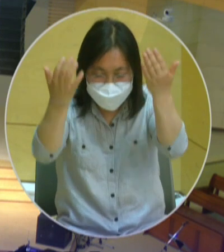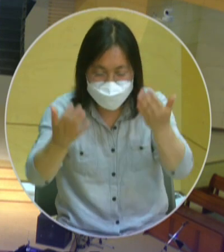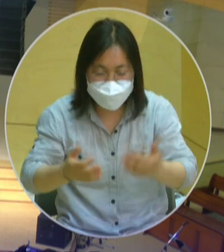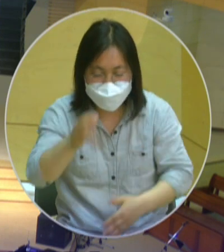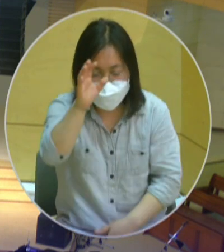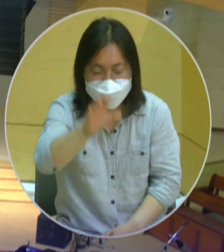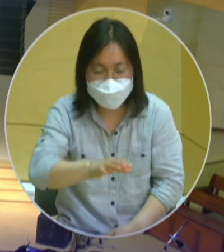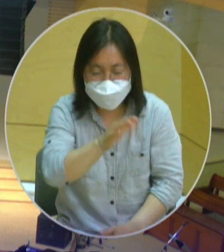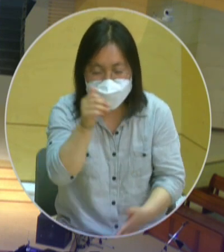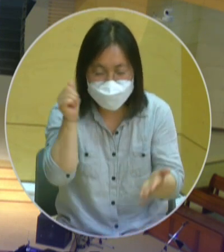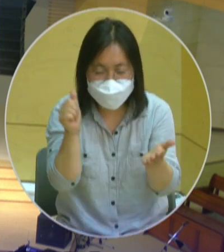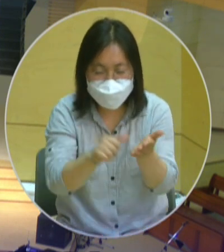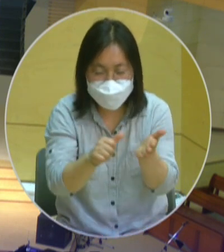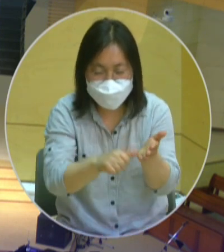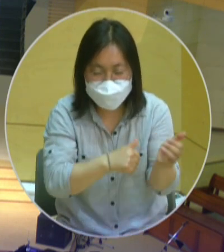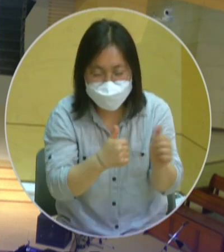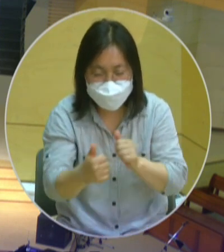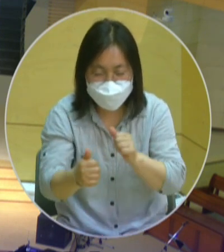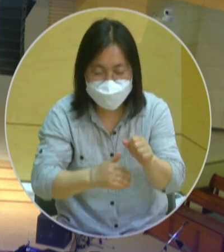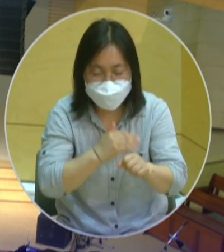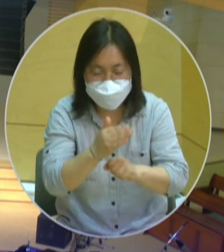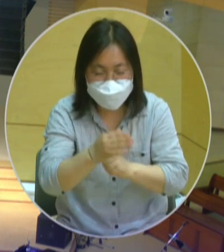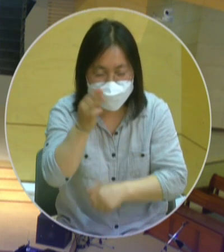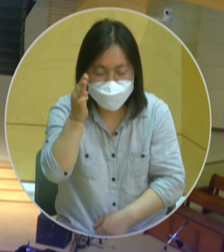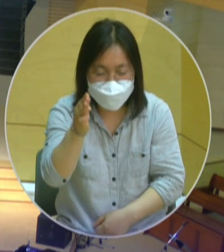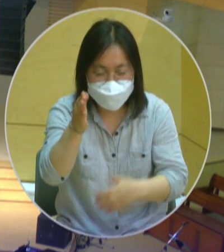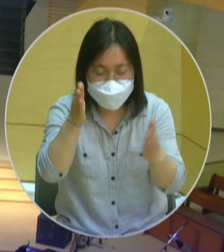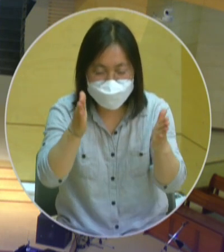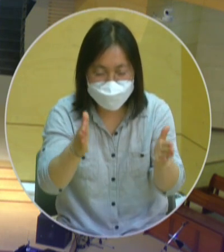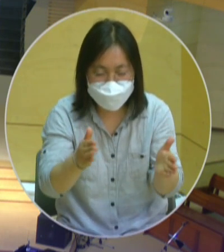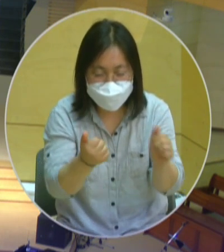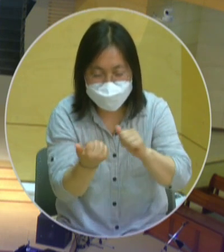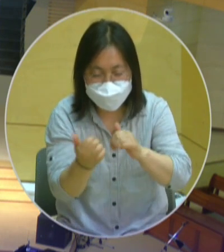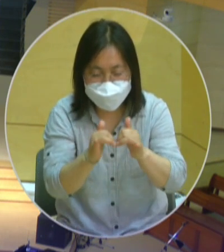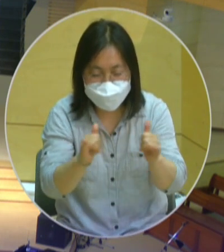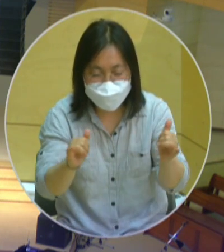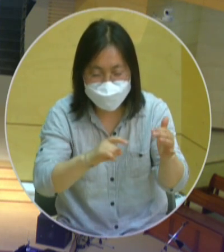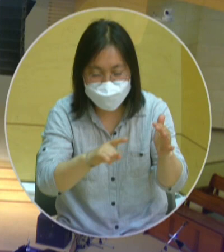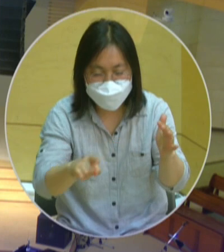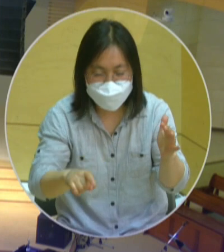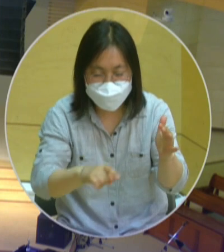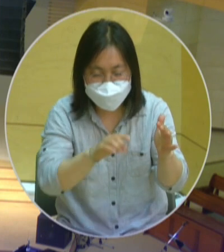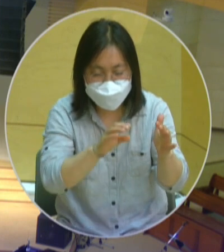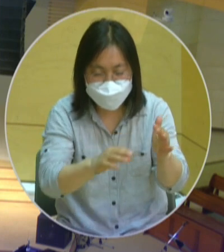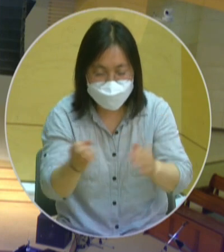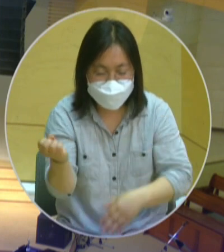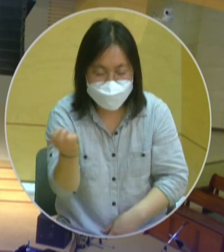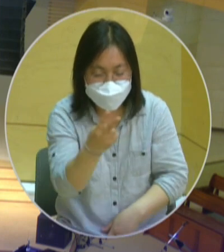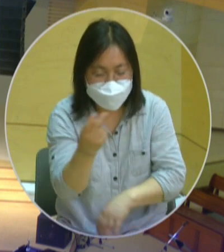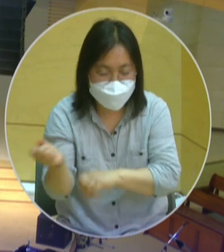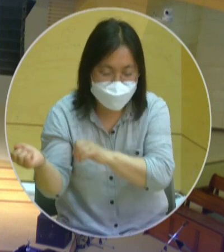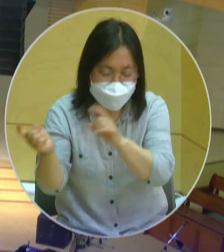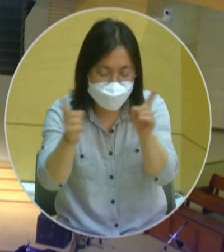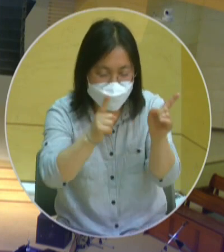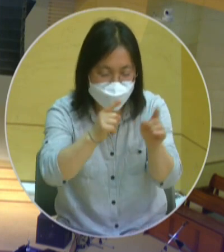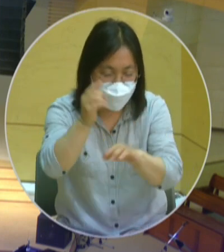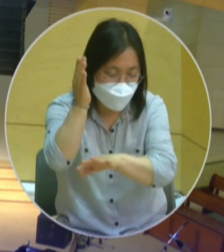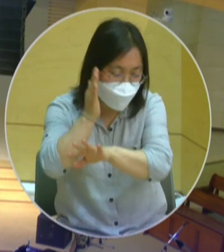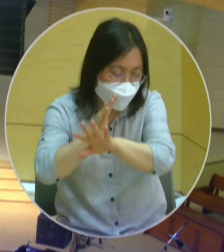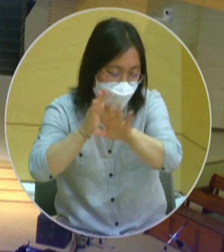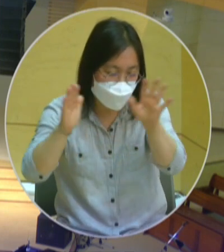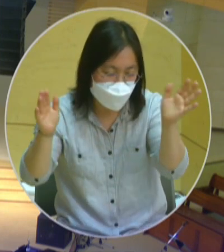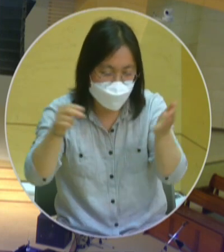빌라도에게 고난을 받아 십자가에 못 박혀 죽으시고 장사된 지 사흘 만에 죽은 자 가운데서